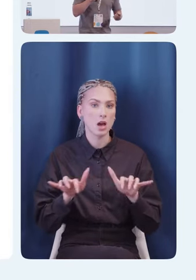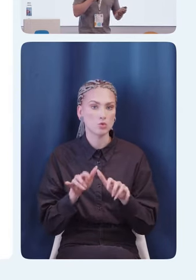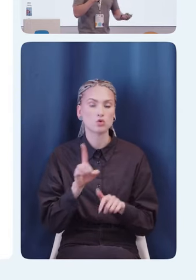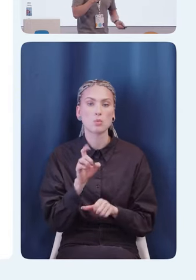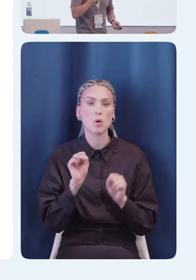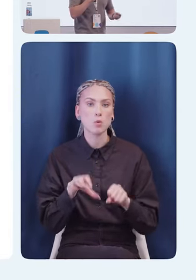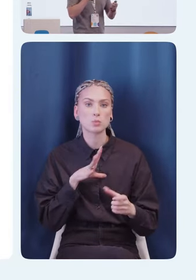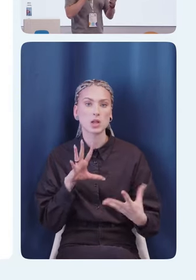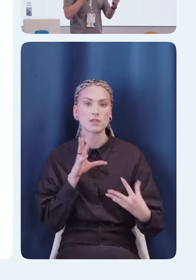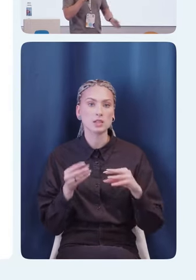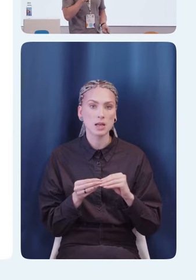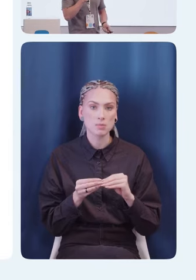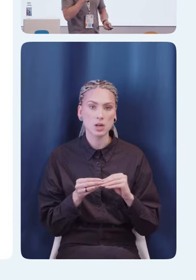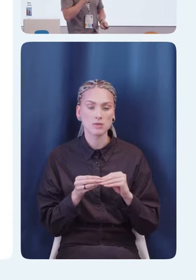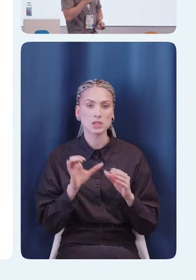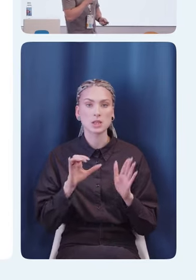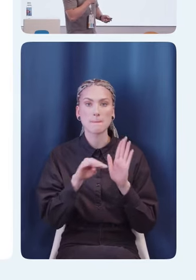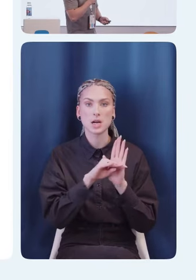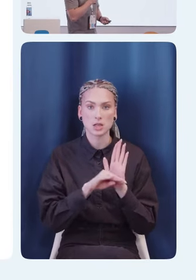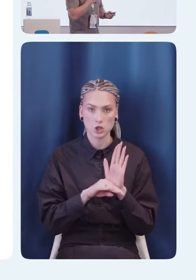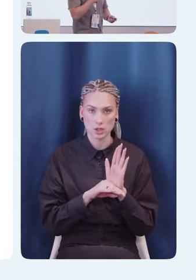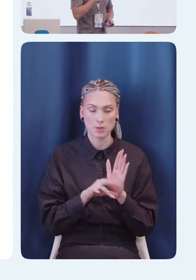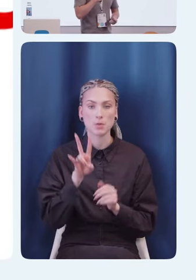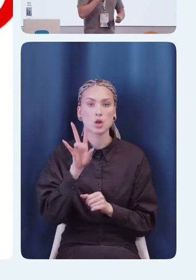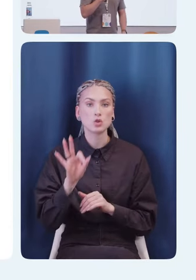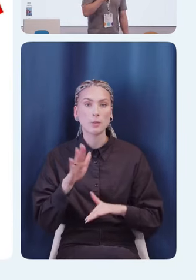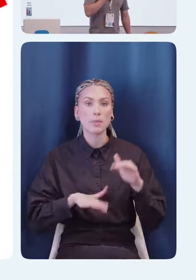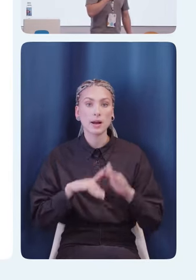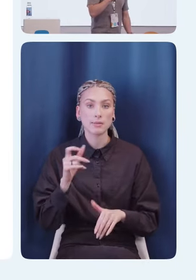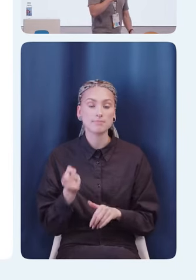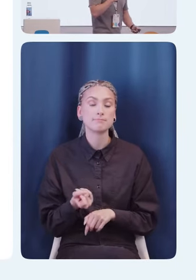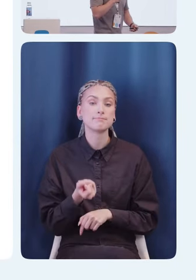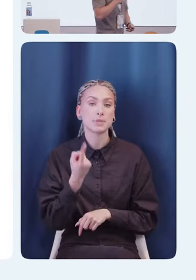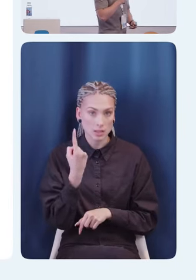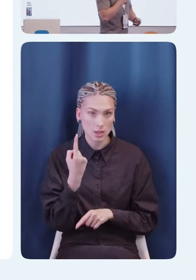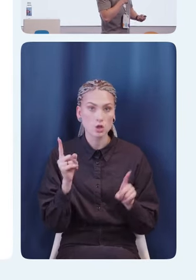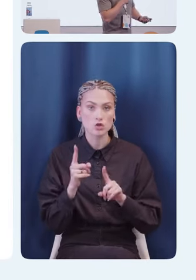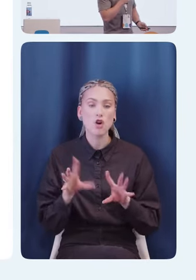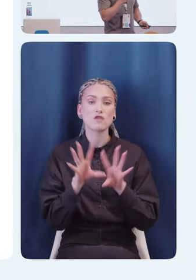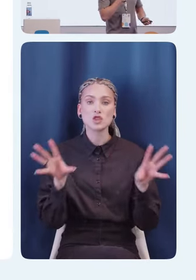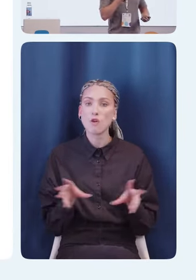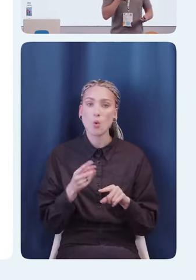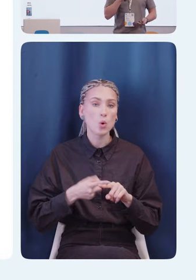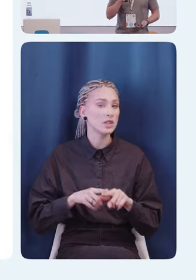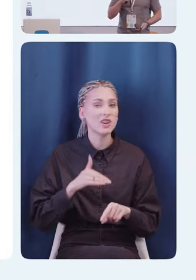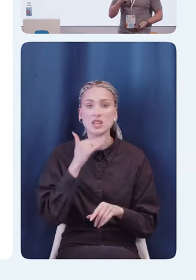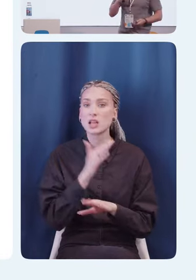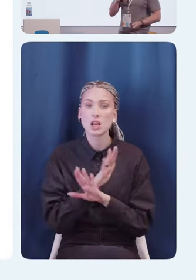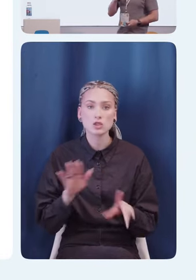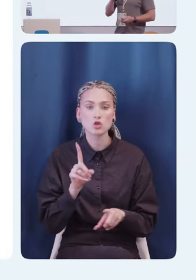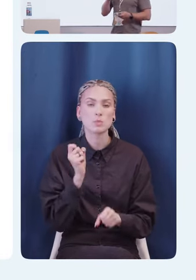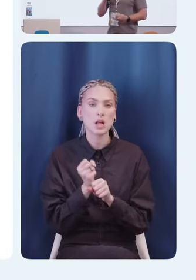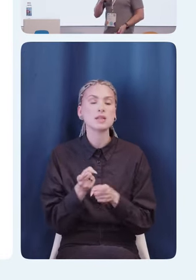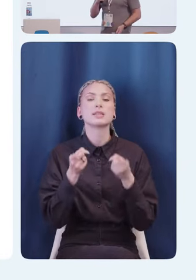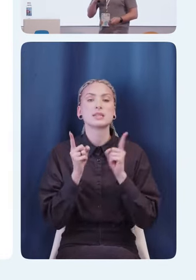было взаимодействовать с приложением. Но на практике оказалось, что всего этого недостаточно для того, чтобы сделать